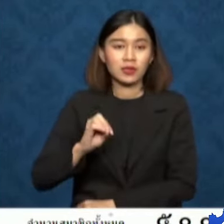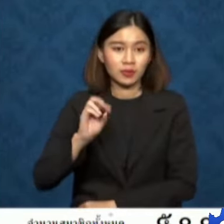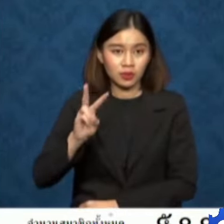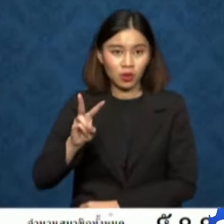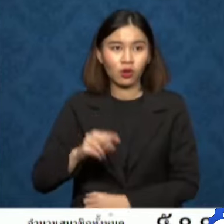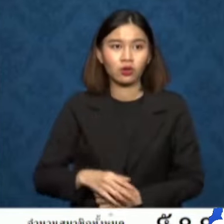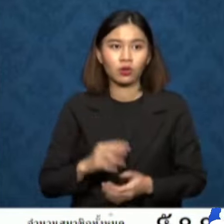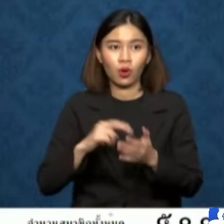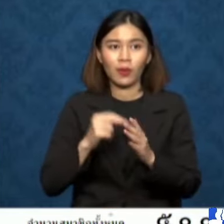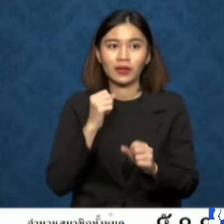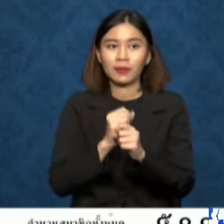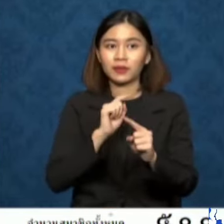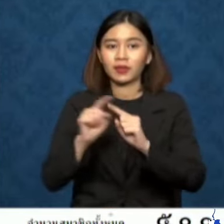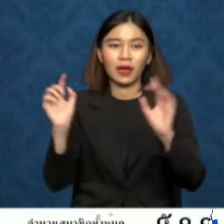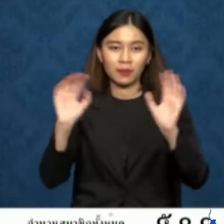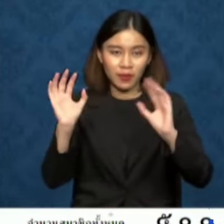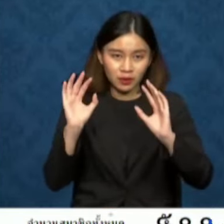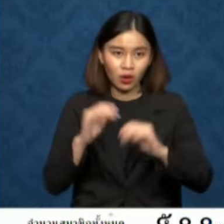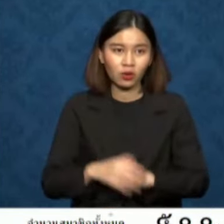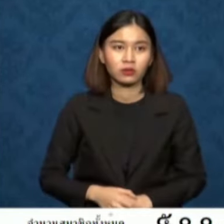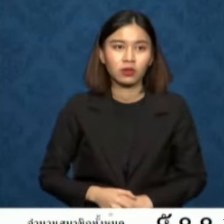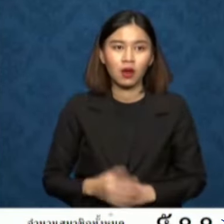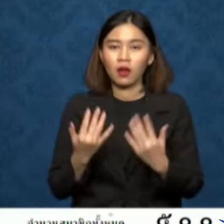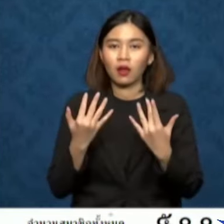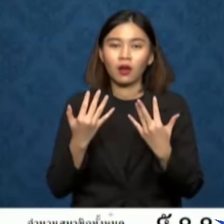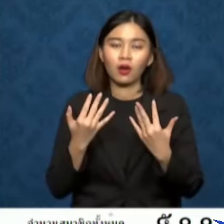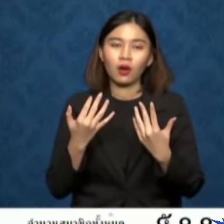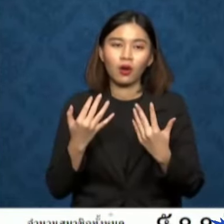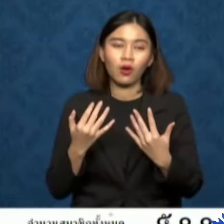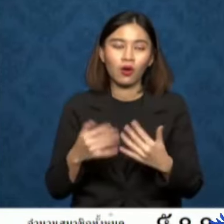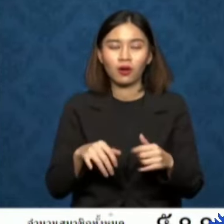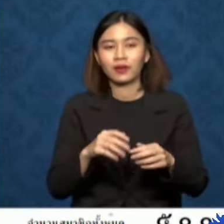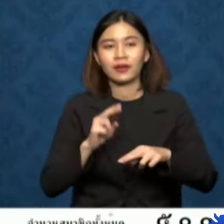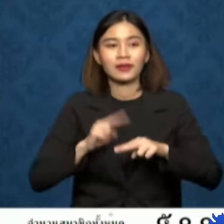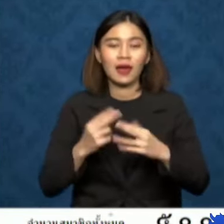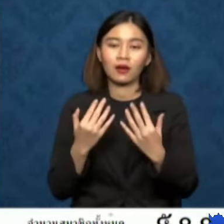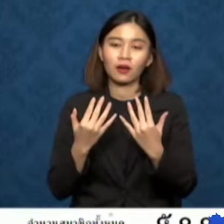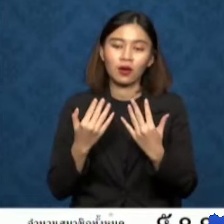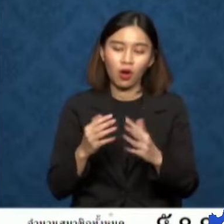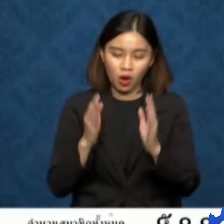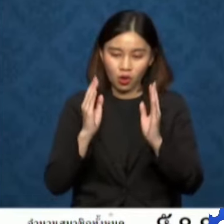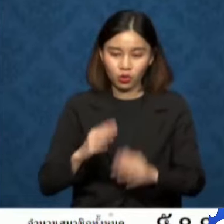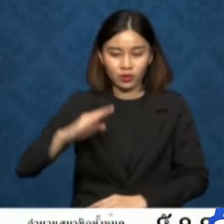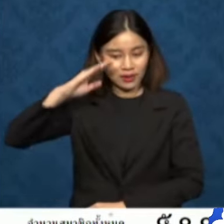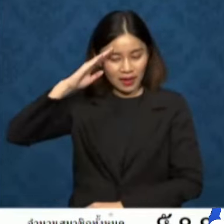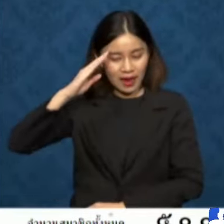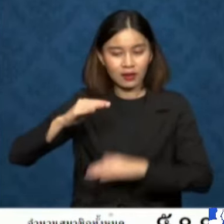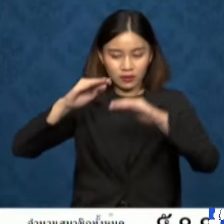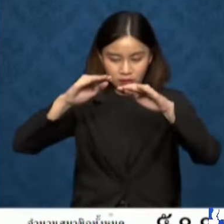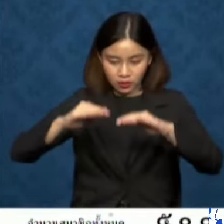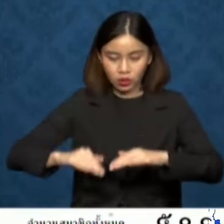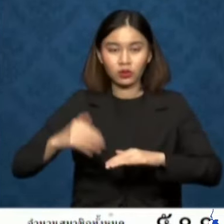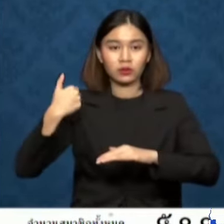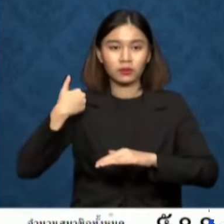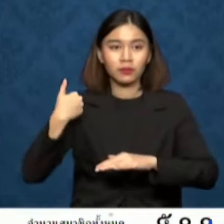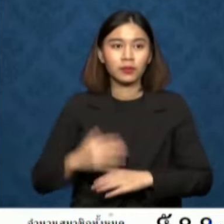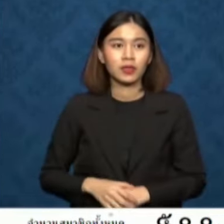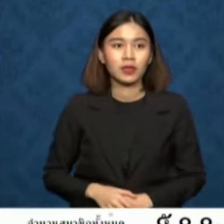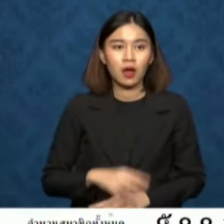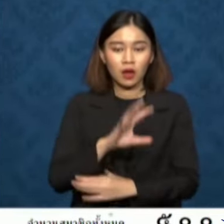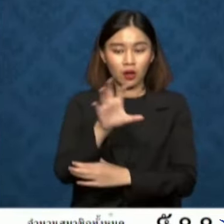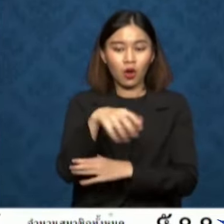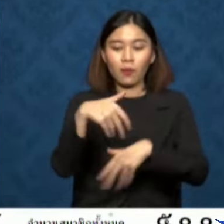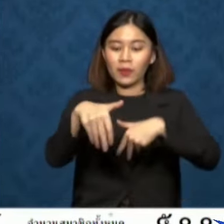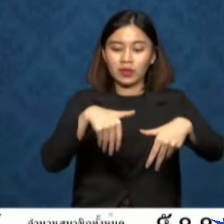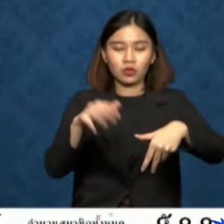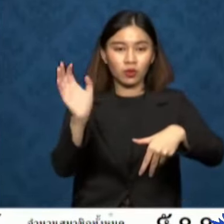ครับไม่ต้องทำอะไรเลยตีขิมรออยู่หน้าค่ายเฉยๆจำนวยนายพลก็ลดลงโดยอัตโนมัติอยู่แล้วอย่ามาหลอก